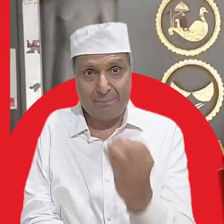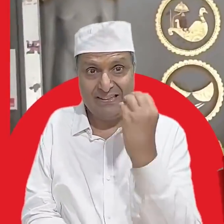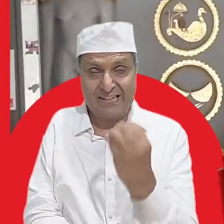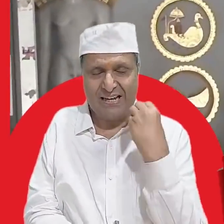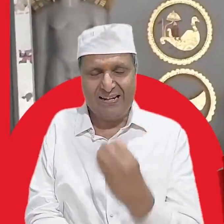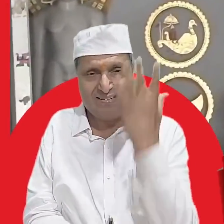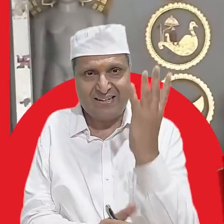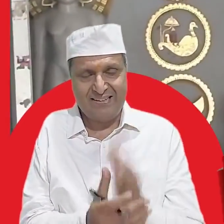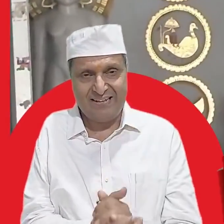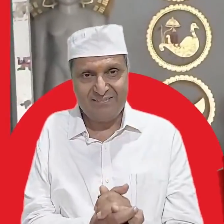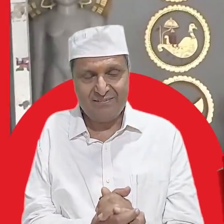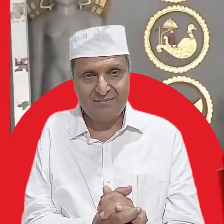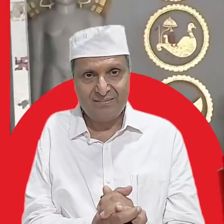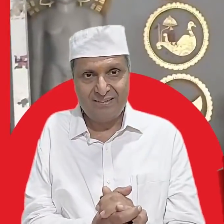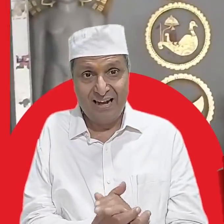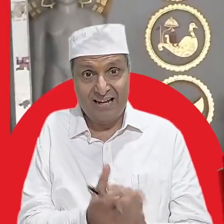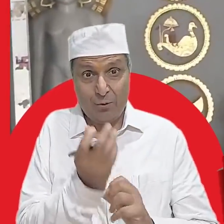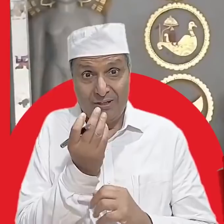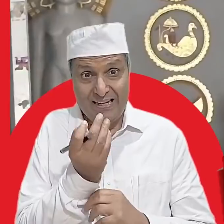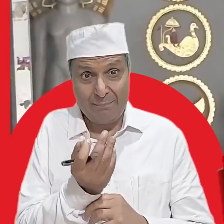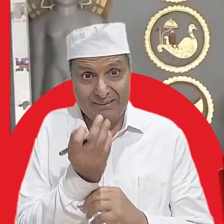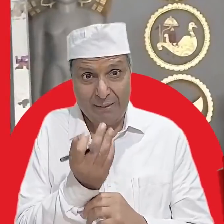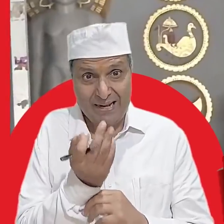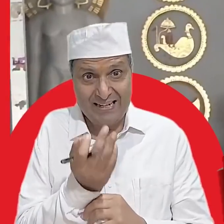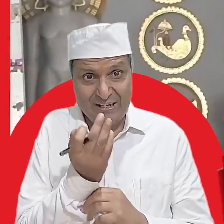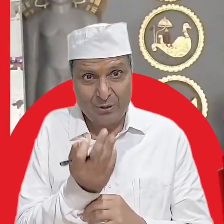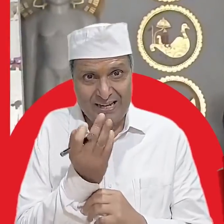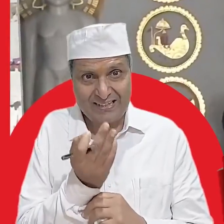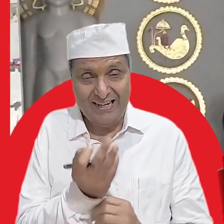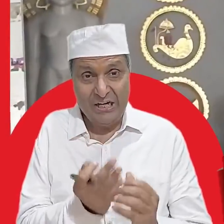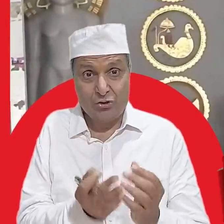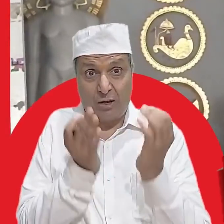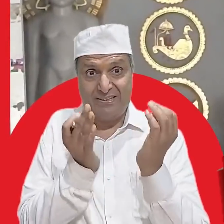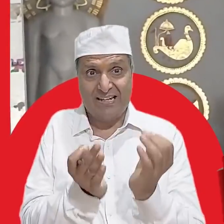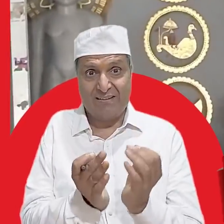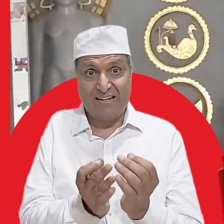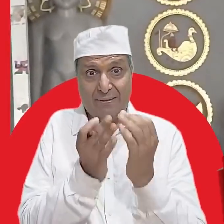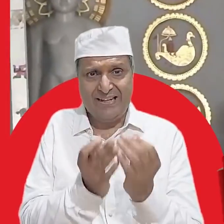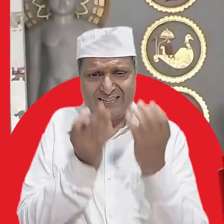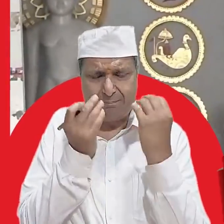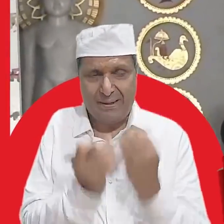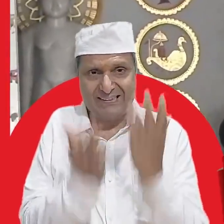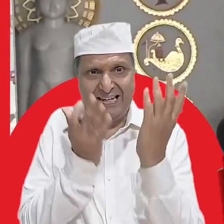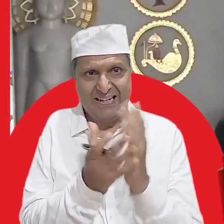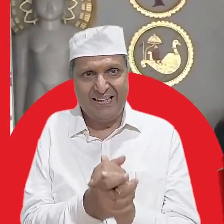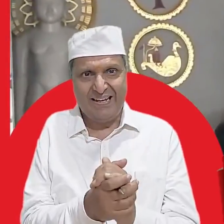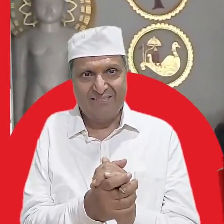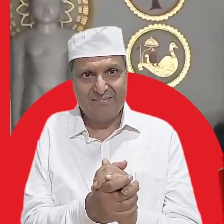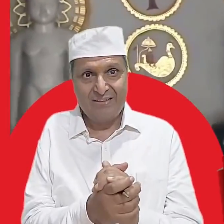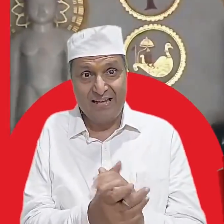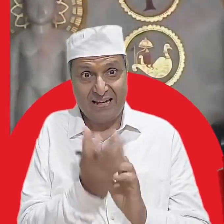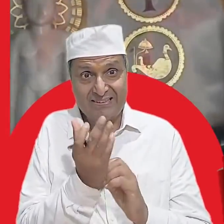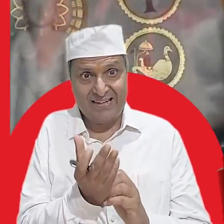पर एक मंदिर का शिलान्यास कर दिया। अरे उनके लिए मंदिर बनाने की घोषणा कर दी जो कभी 4 दीवारी का मंदिर आज तक बनाते ही नहीं